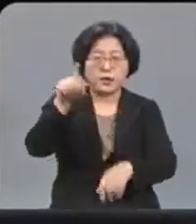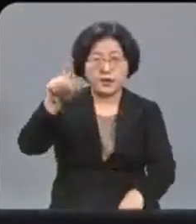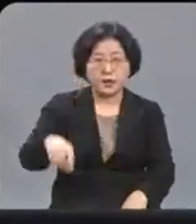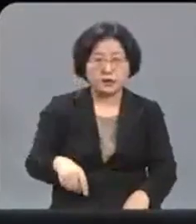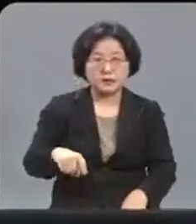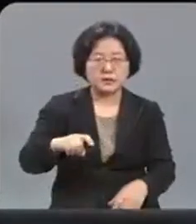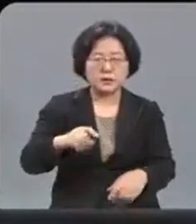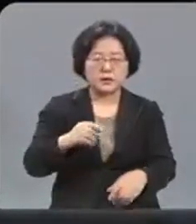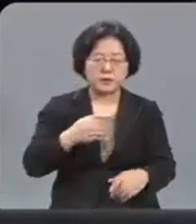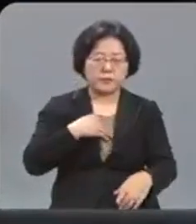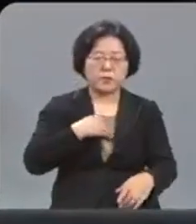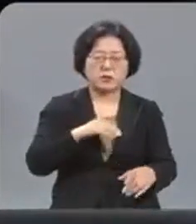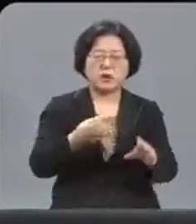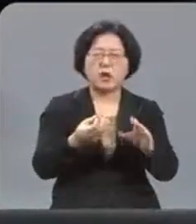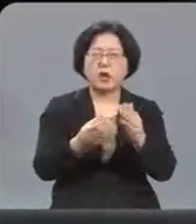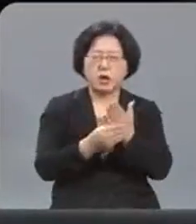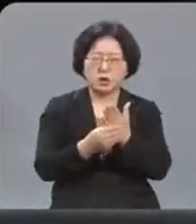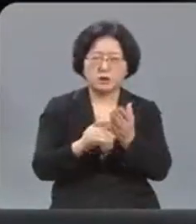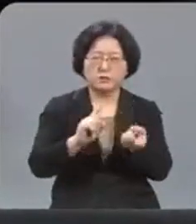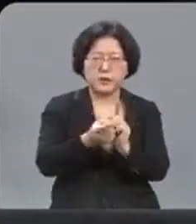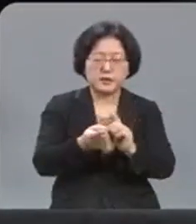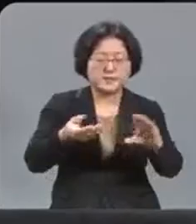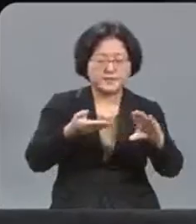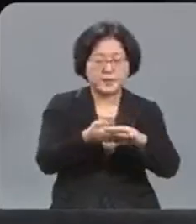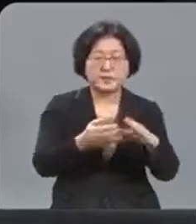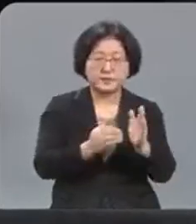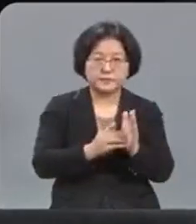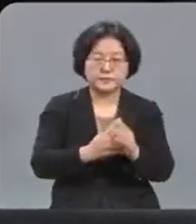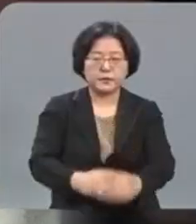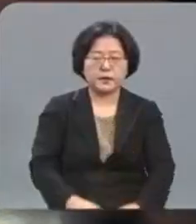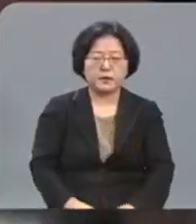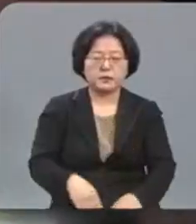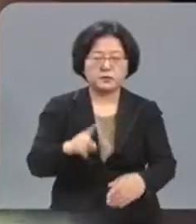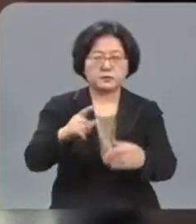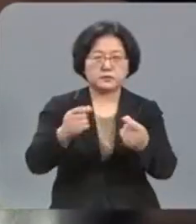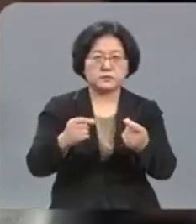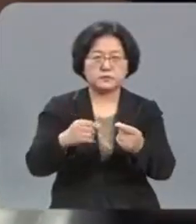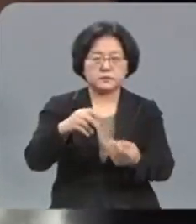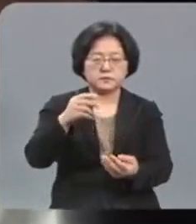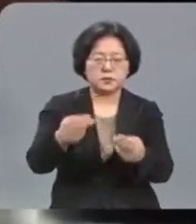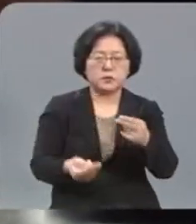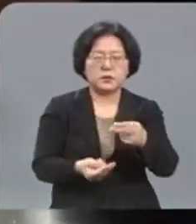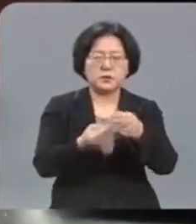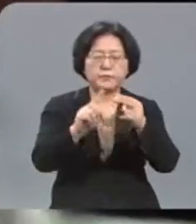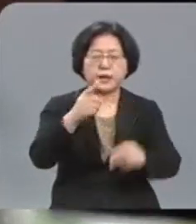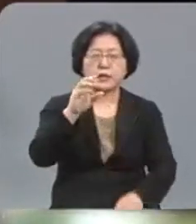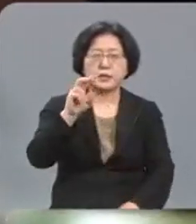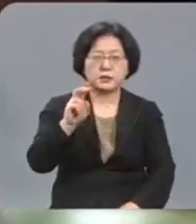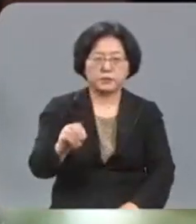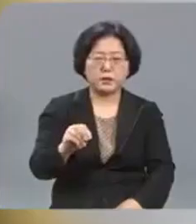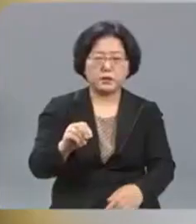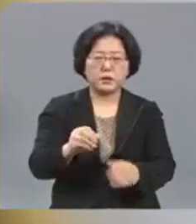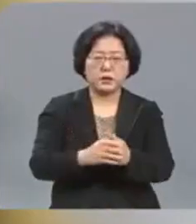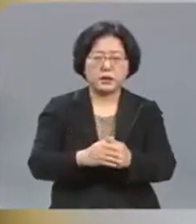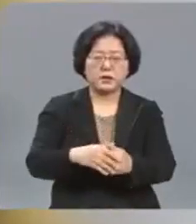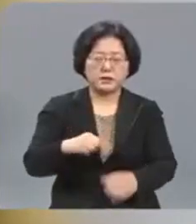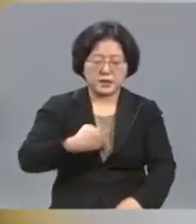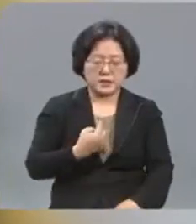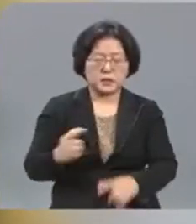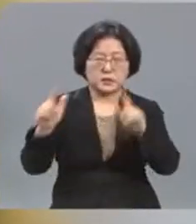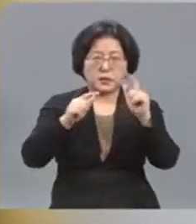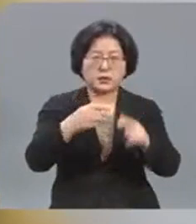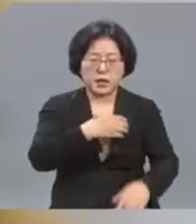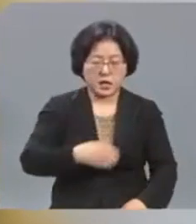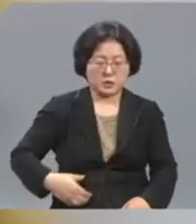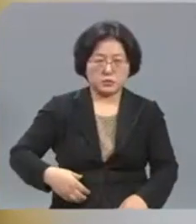결제일 경우 우선 본인의 돈을 채워 넣었습니다. 그렇게 차곡차곡 120만 원을 모아 자신이 사는